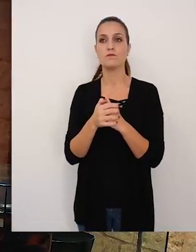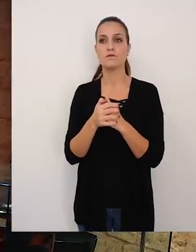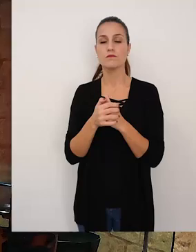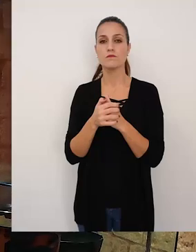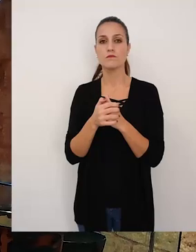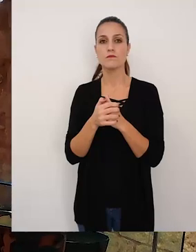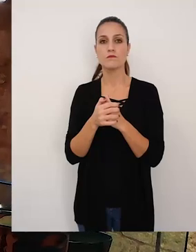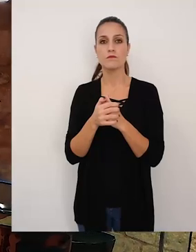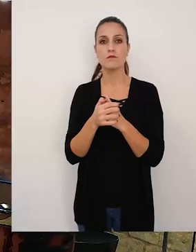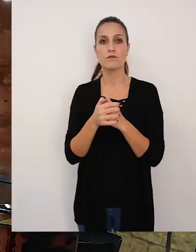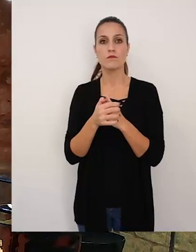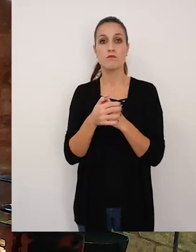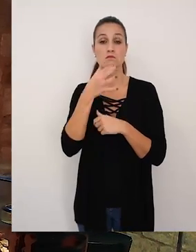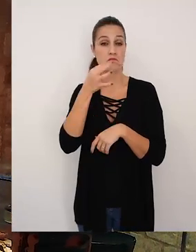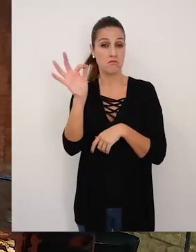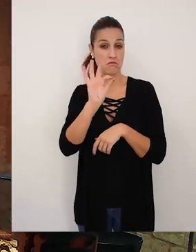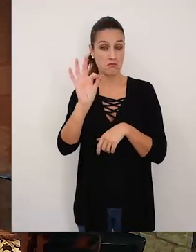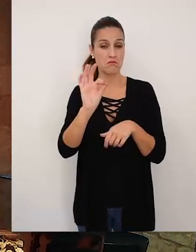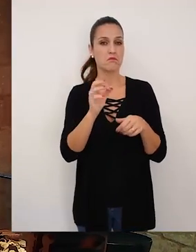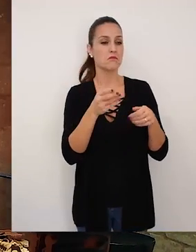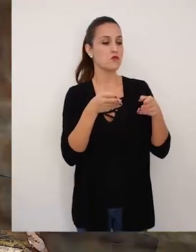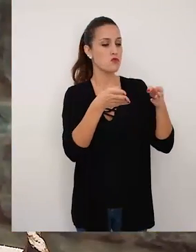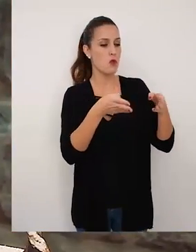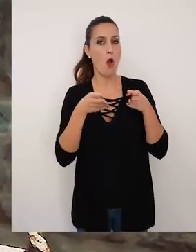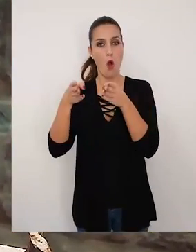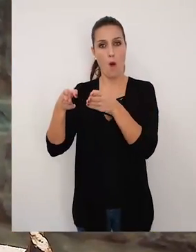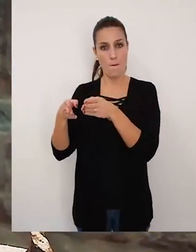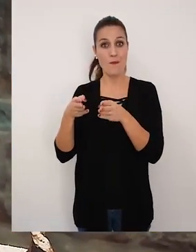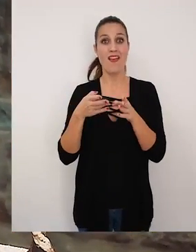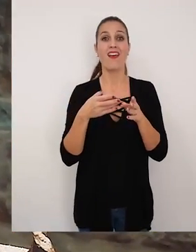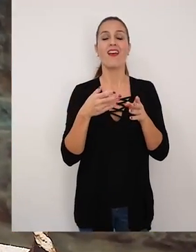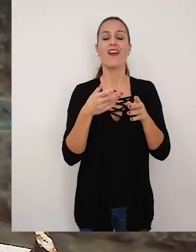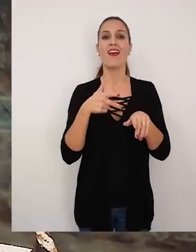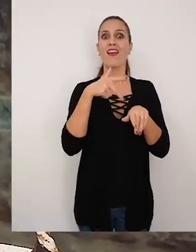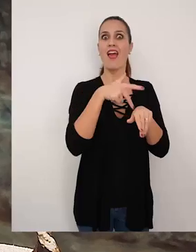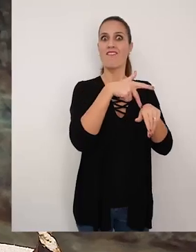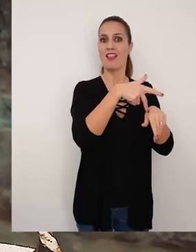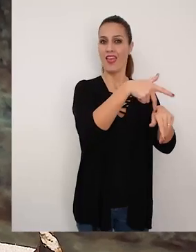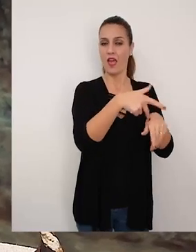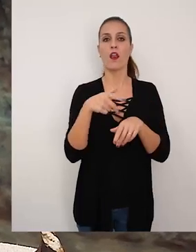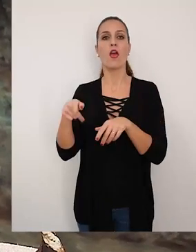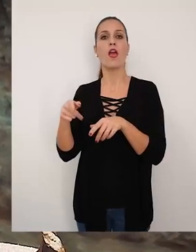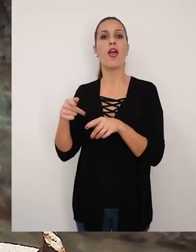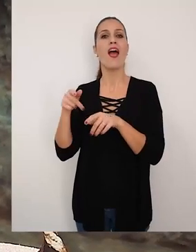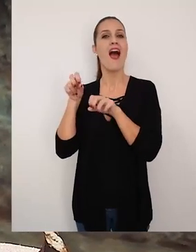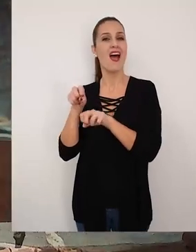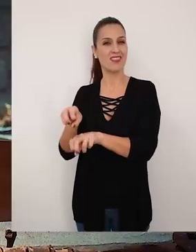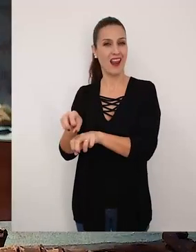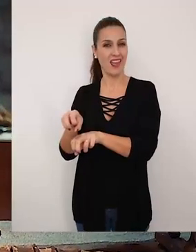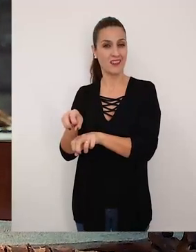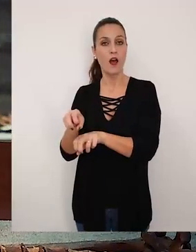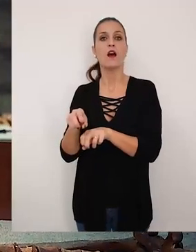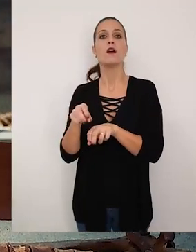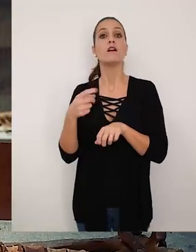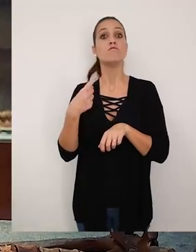Singolari sono gli allestimenti delle tombe del cavaliere e dell'atleta, emergenze rinvenute nel corso degli scavi del